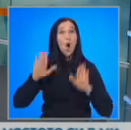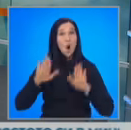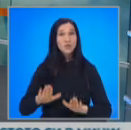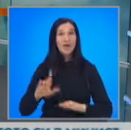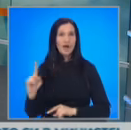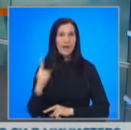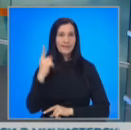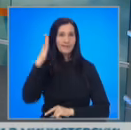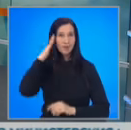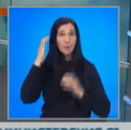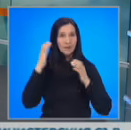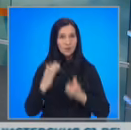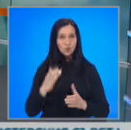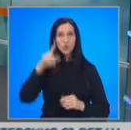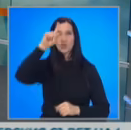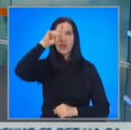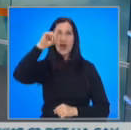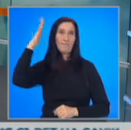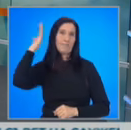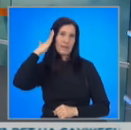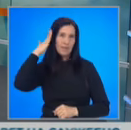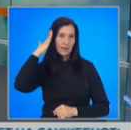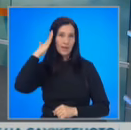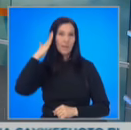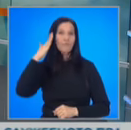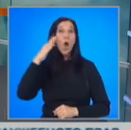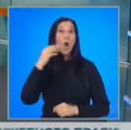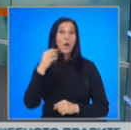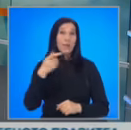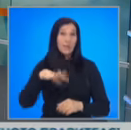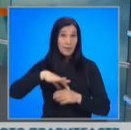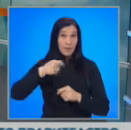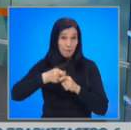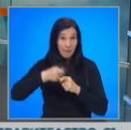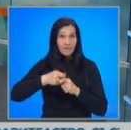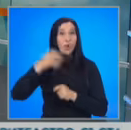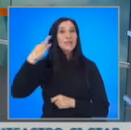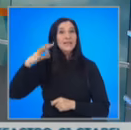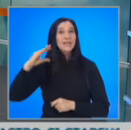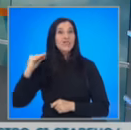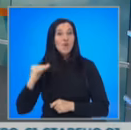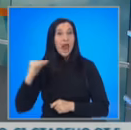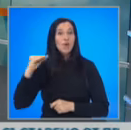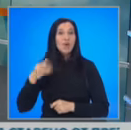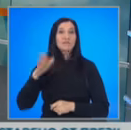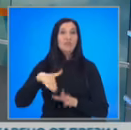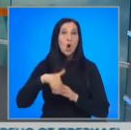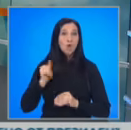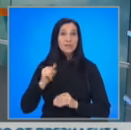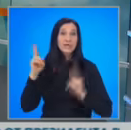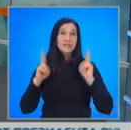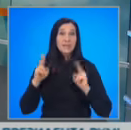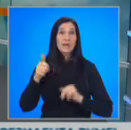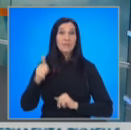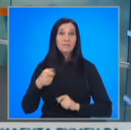и единственото правителство с жена премиер. Сформира го президентът Жельо Желев след отказа на СДС и БСП